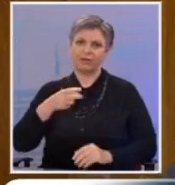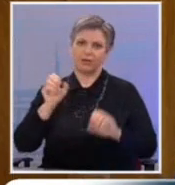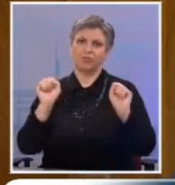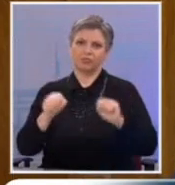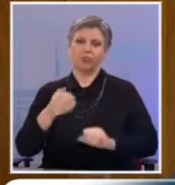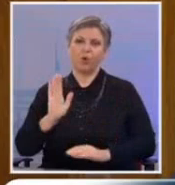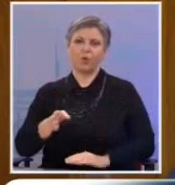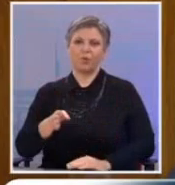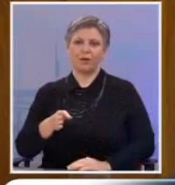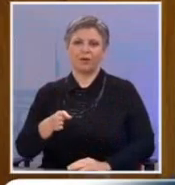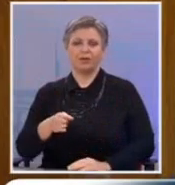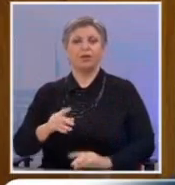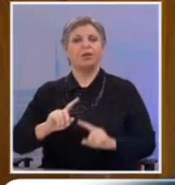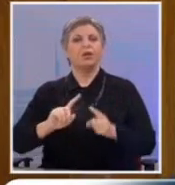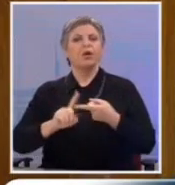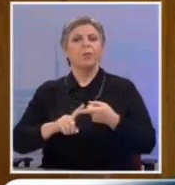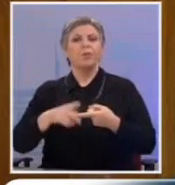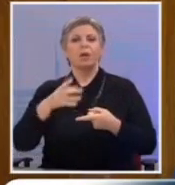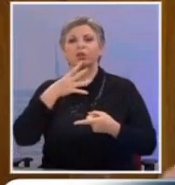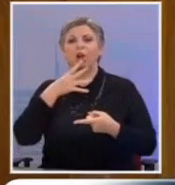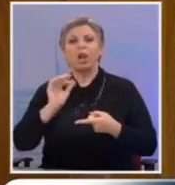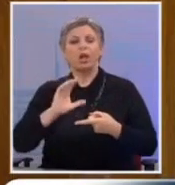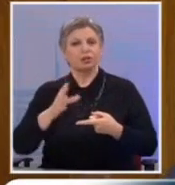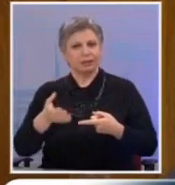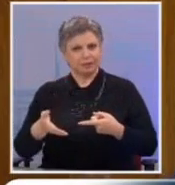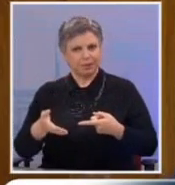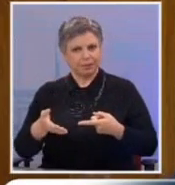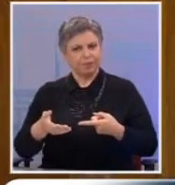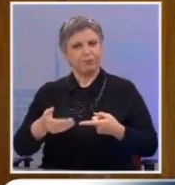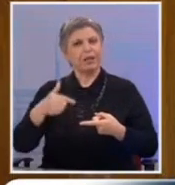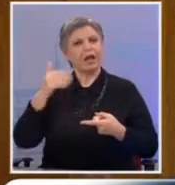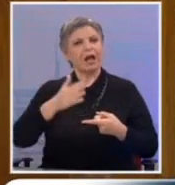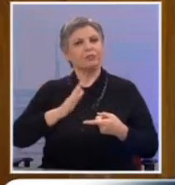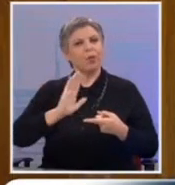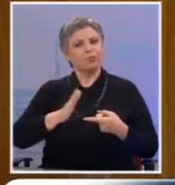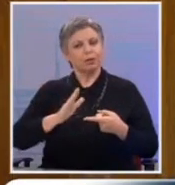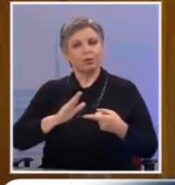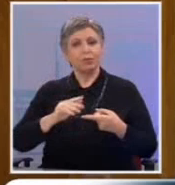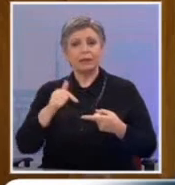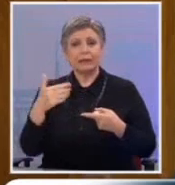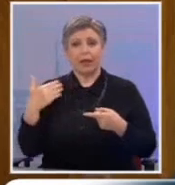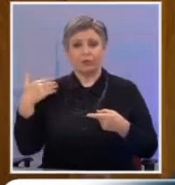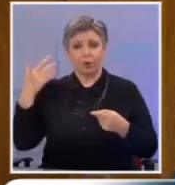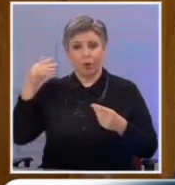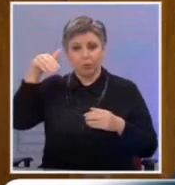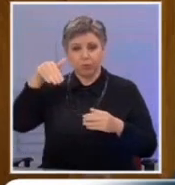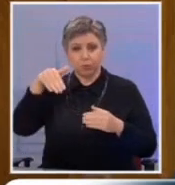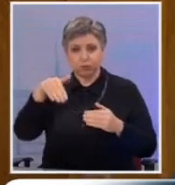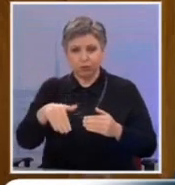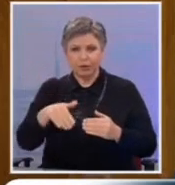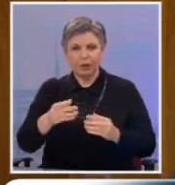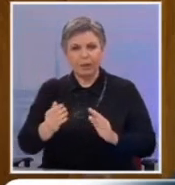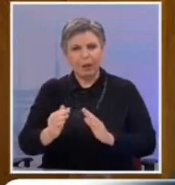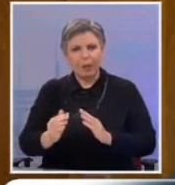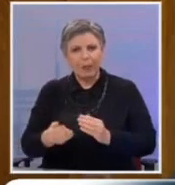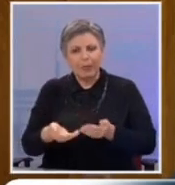Μπορούμε πρώτον διότι μπορούμε να ενισχύσουμε τις ισχνές προϋποθέσεις ανάκαμψης που εμφανίζονται μετά από τόση πτώση της οικονομίας με